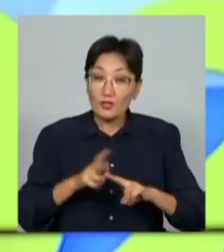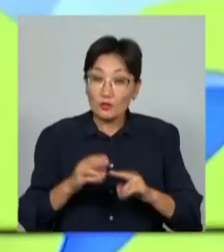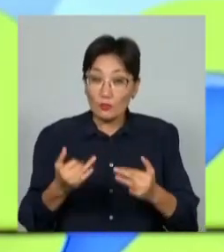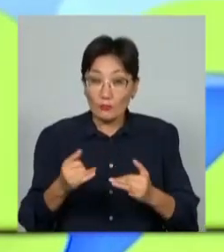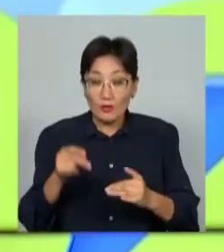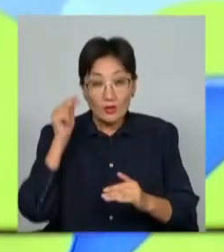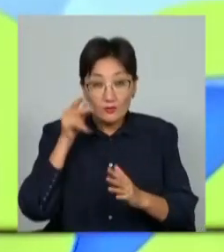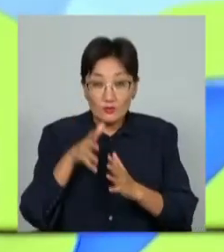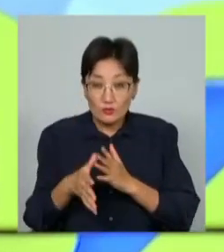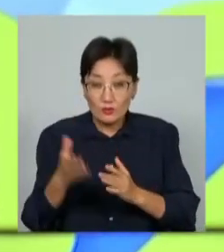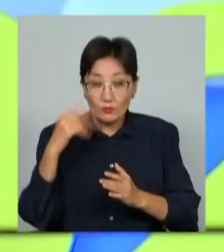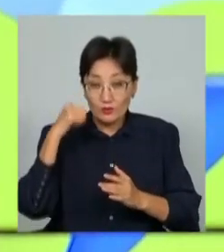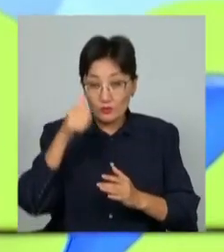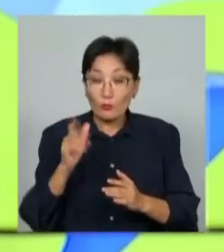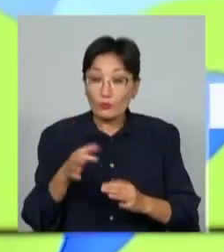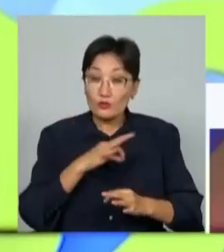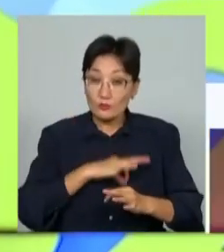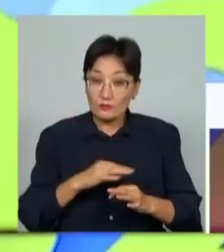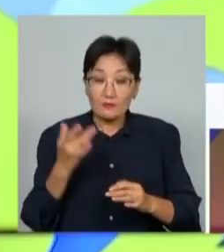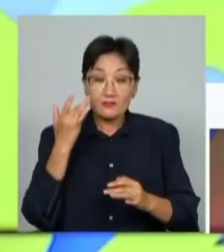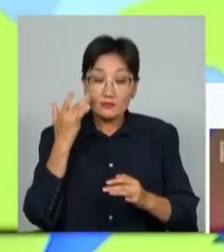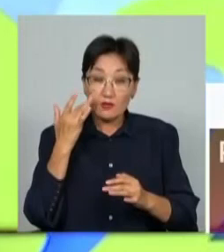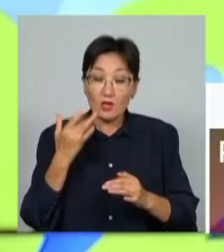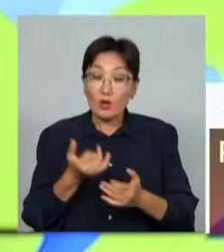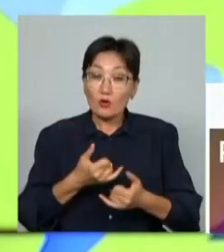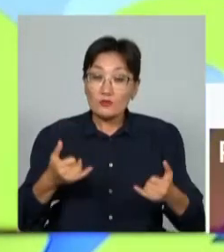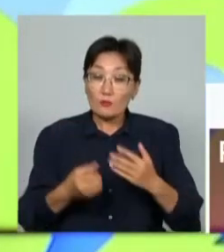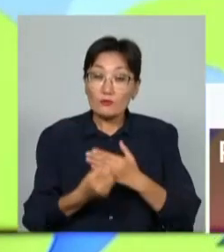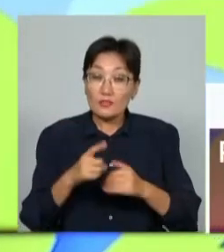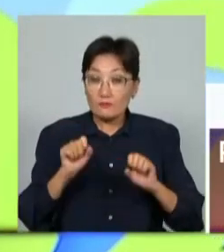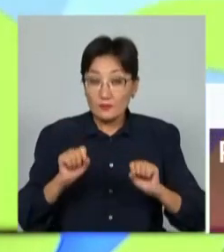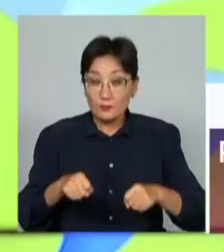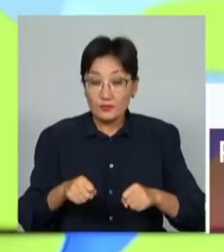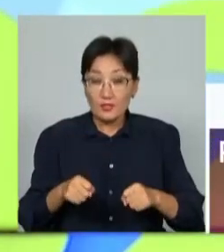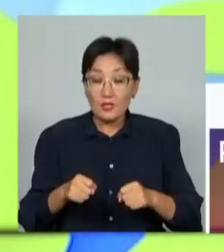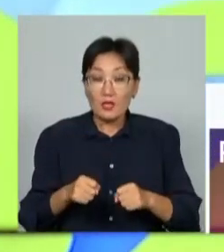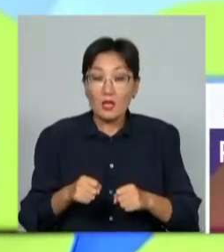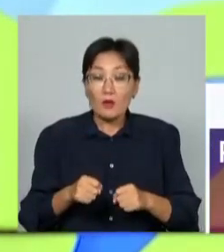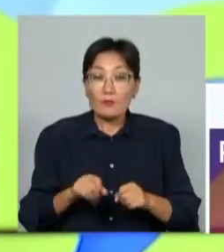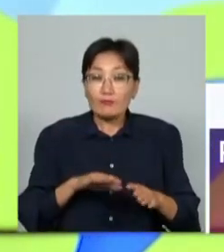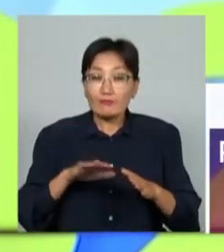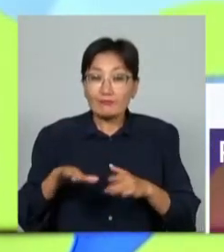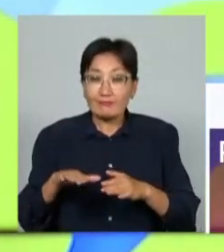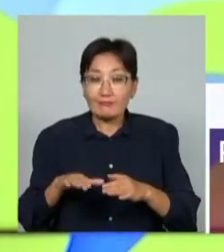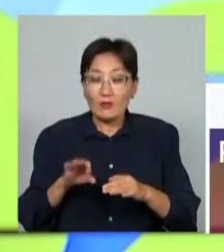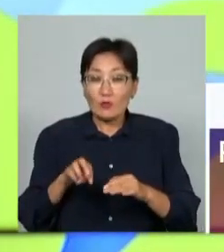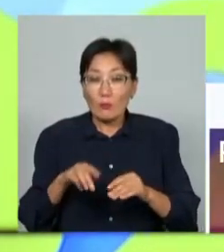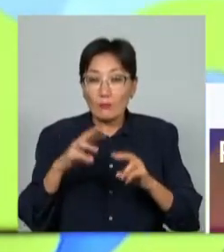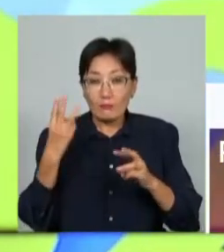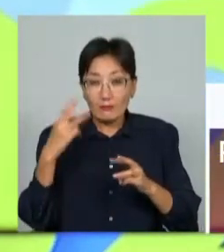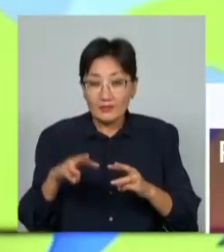приобрели в прошлом году, будет применяться всегда. У нас появляется возможность отойти от модели школы прошлого века